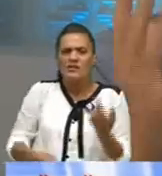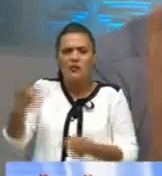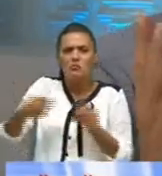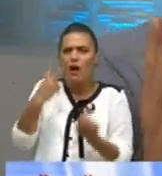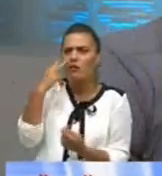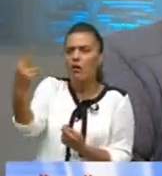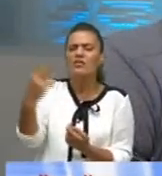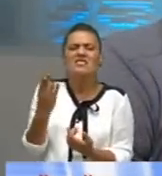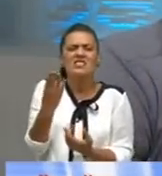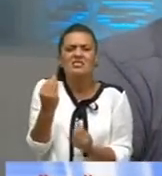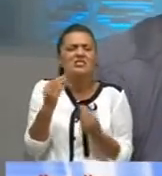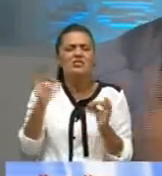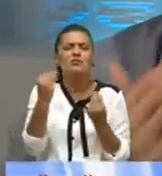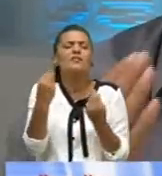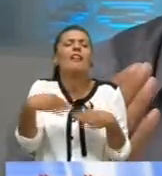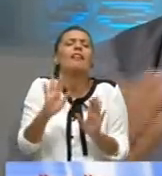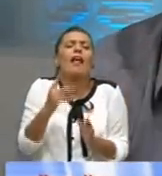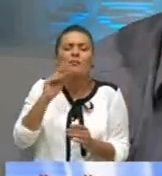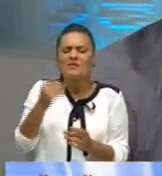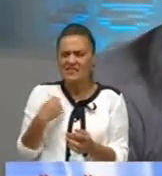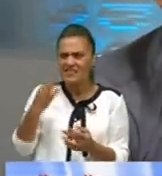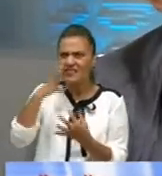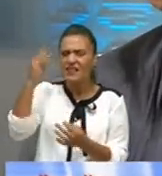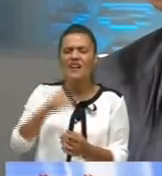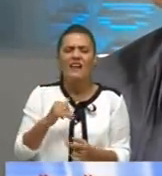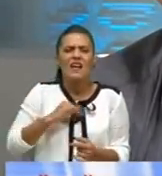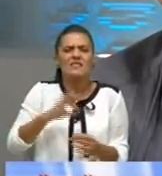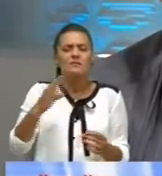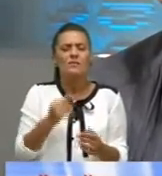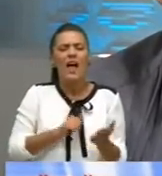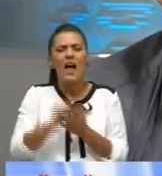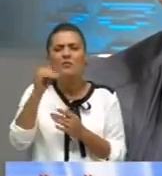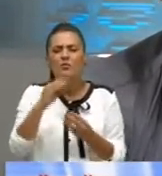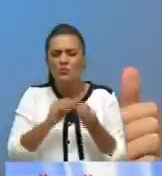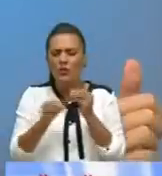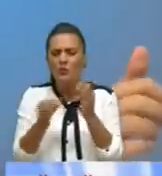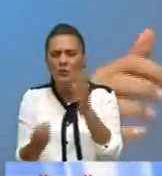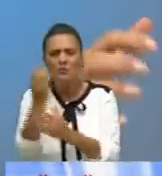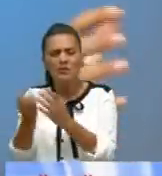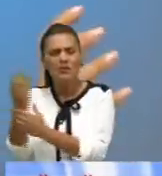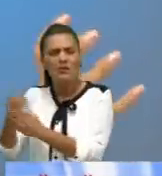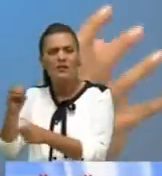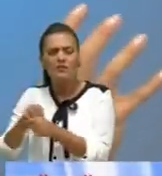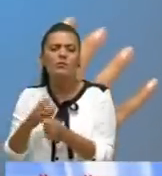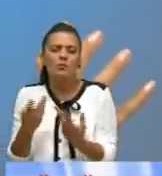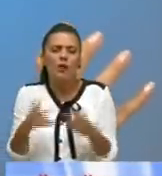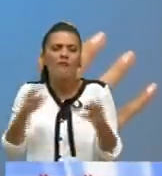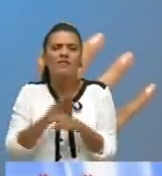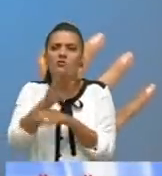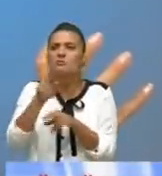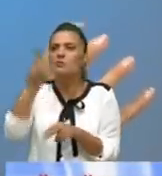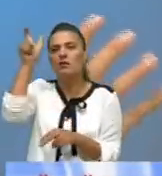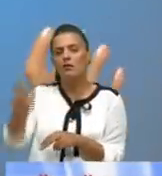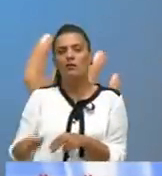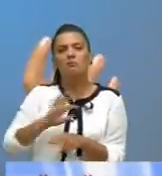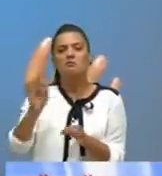Doğru. Hiç sevimli bir görüntü değildir o. Çünkü her İnsana türlü rahatsızlık verir. Hayır, her türlü arazdan ve sorundan da zaten muaf yaşıyormuş gibi